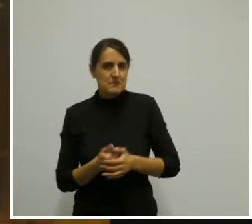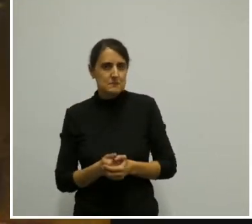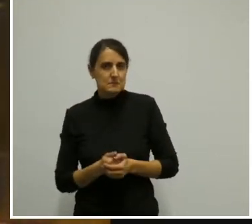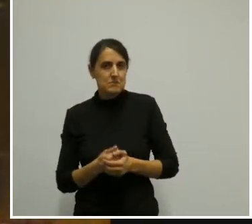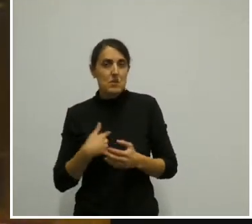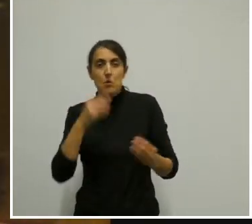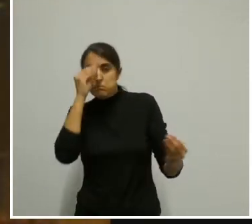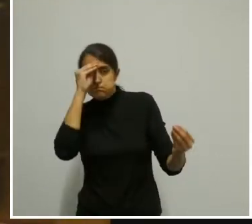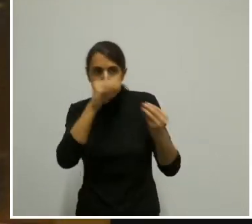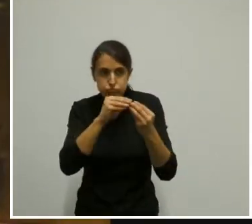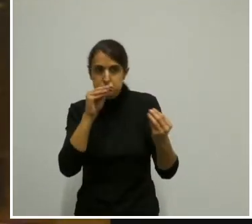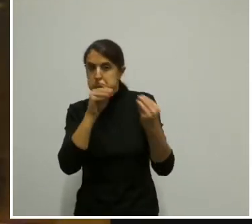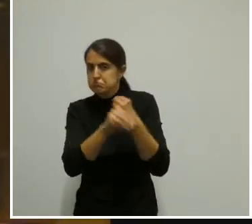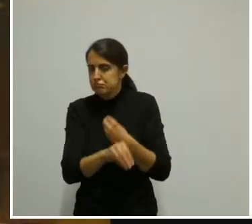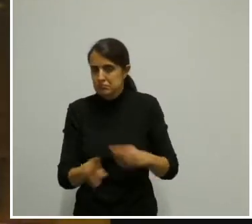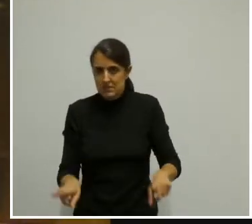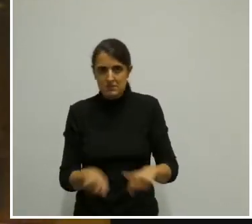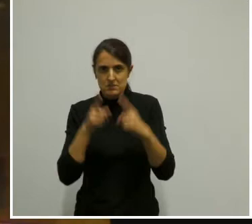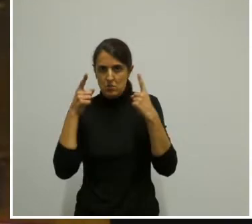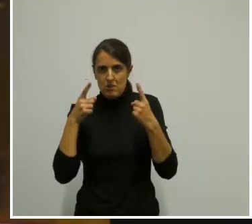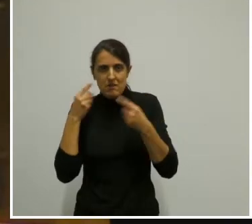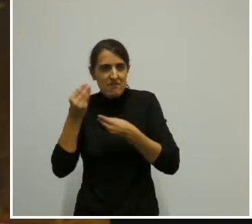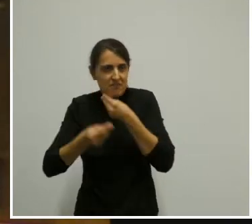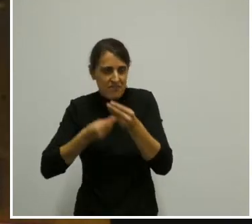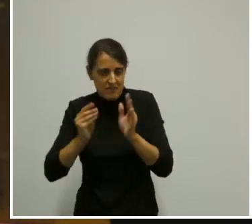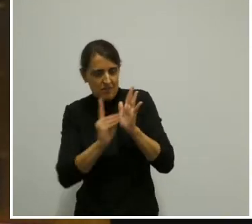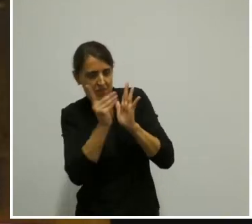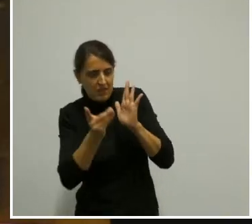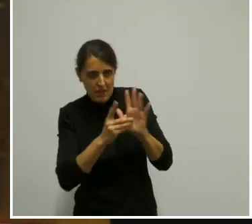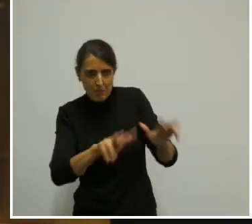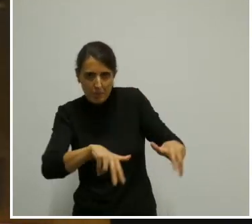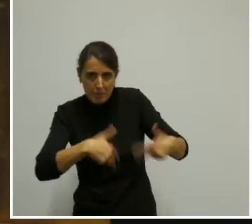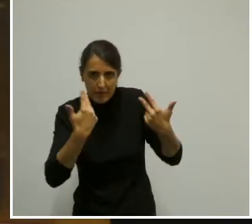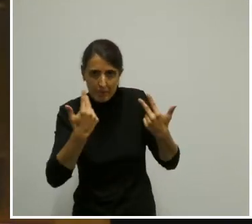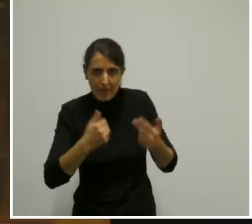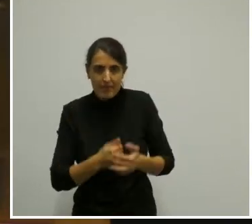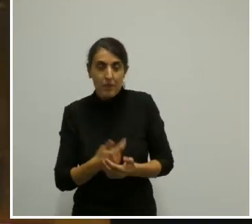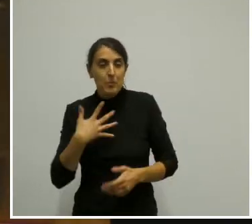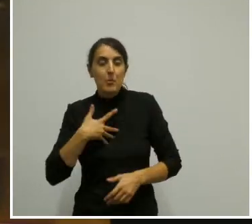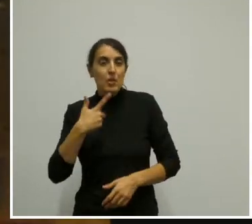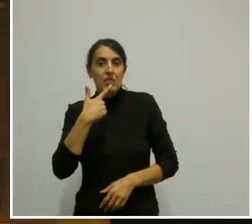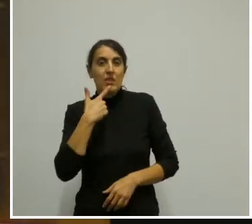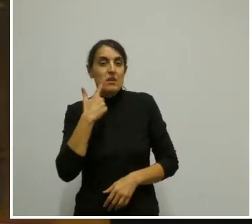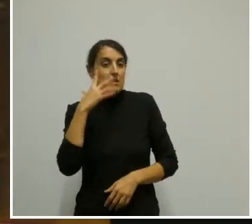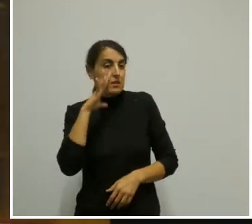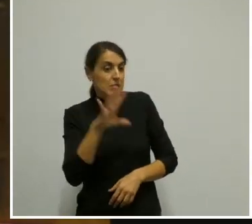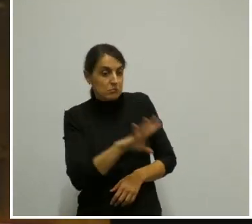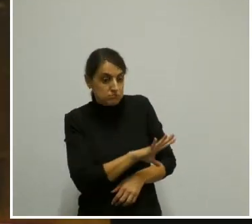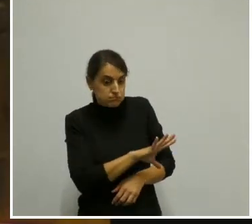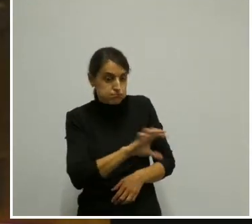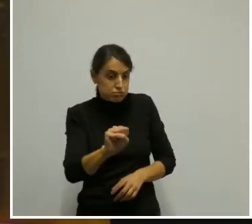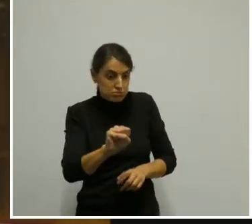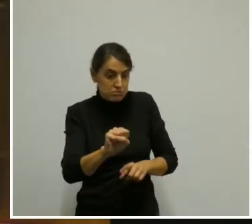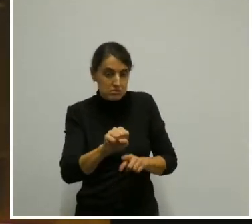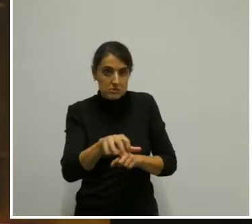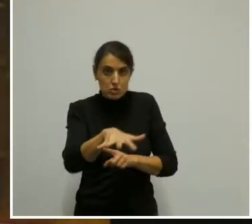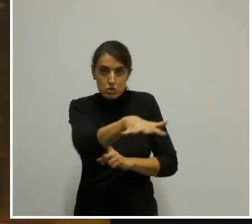d'acord o no, però es pot fer. De manera que si es fa una detecció que en una zona hi